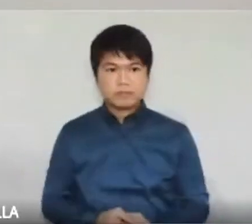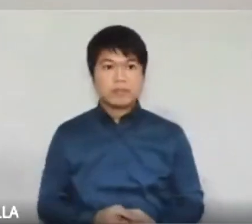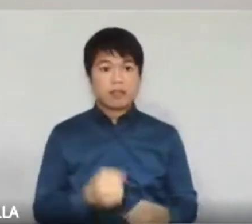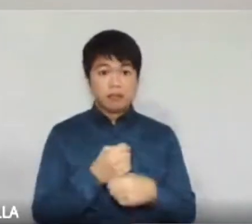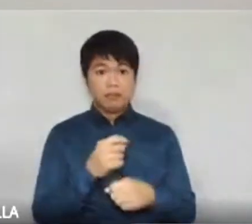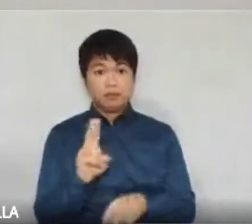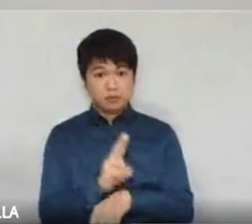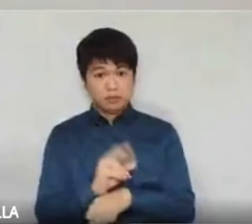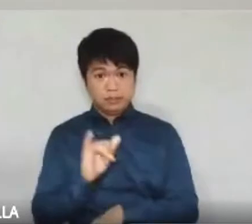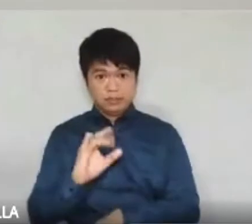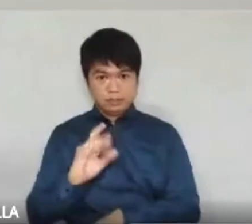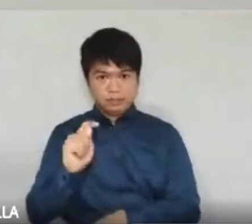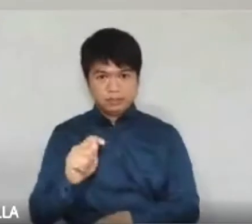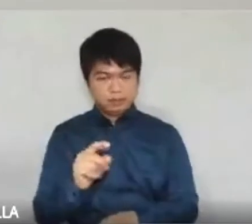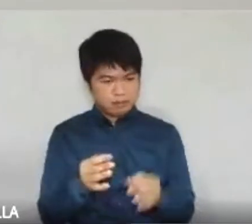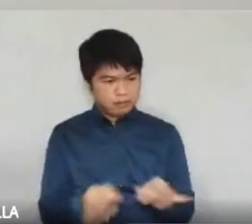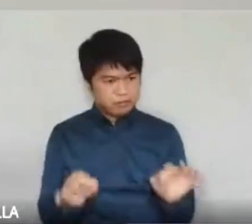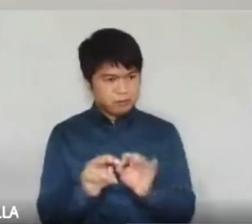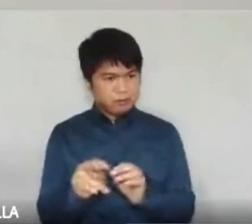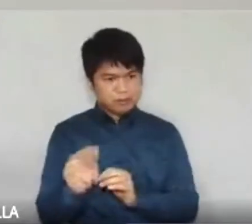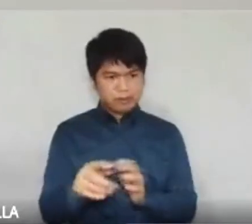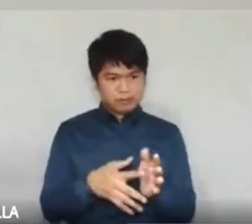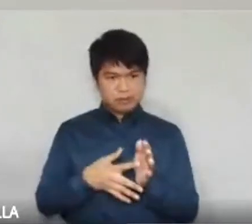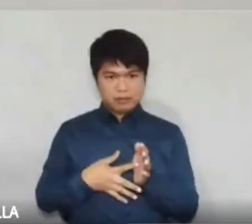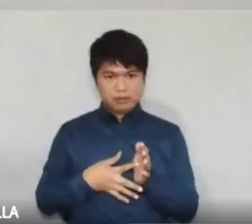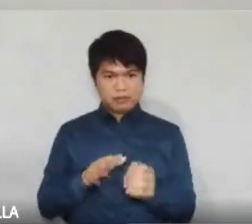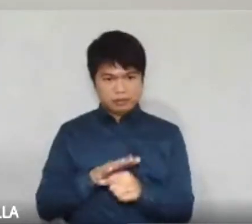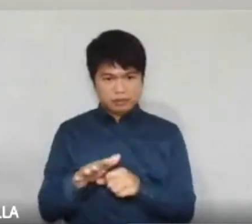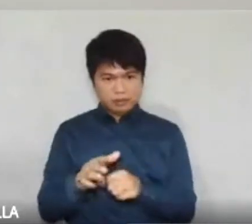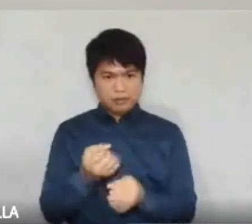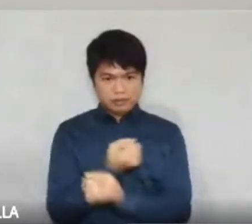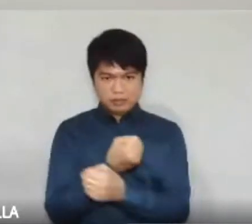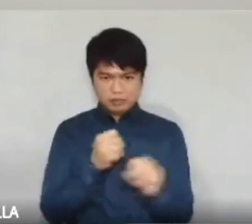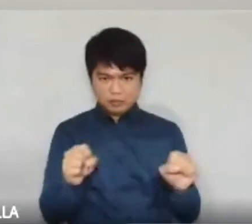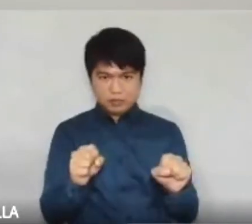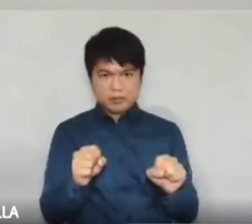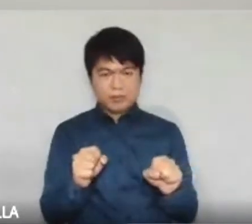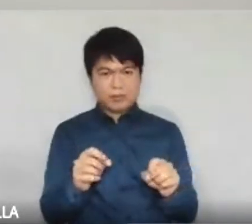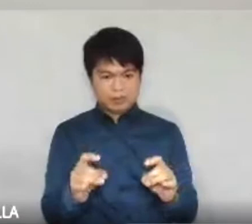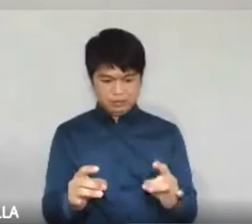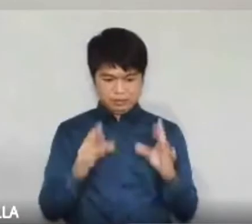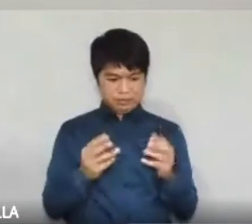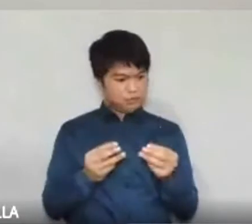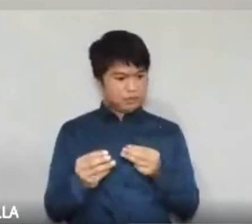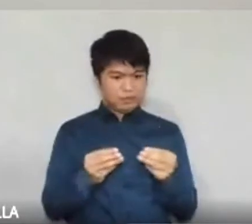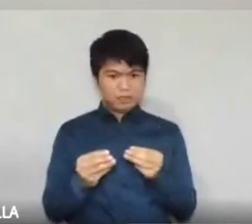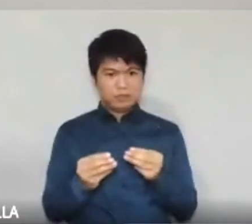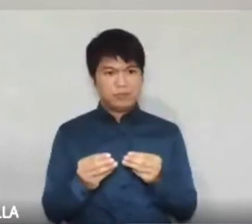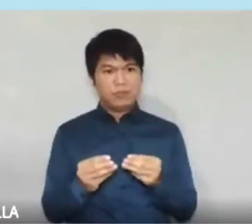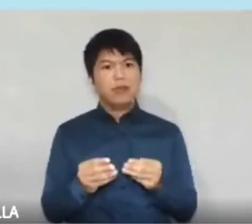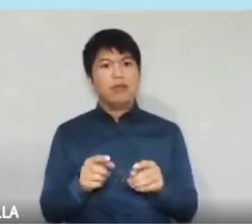ICT ay nangangailangan ng sapat at angkop na security measures, maayos na risk management at pagsunod sa mga